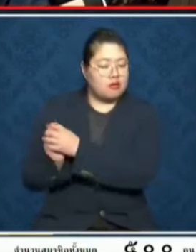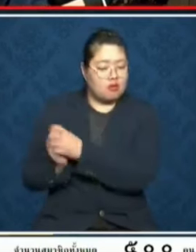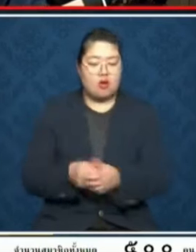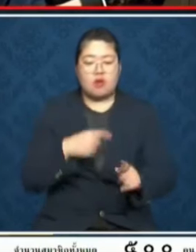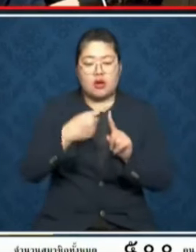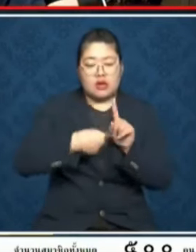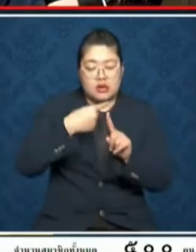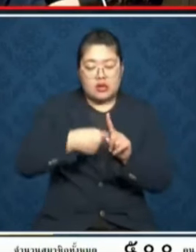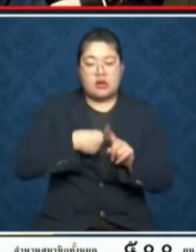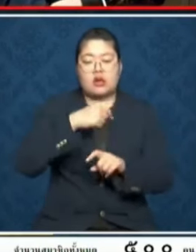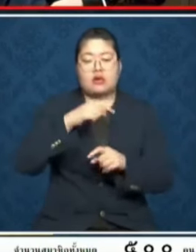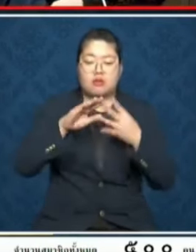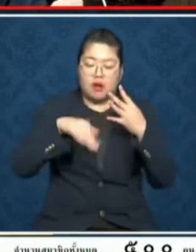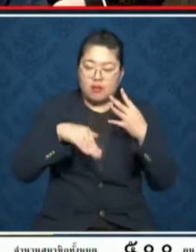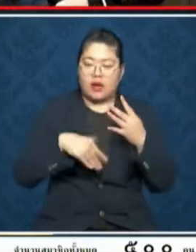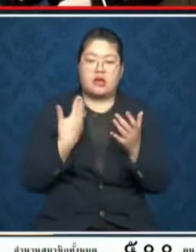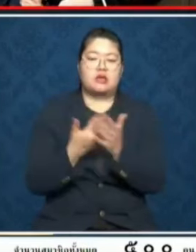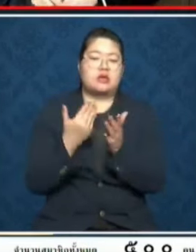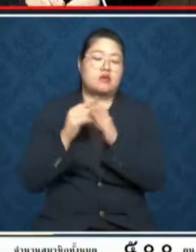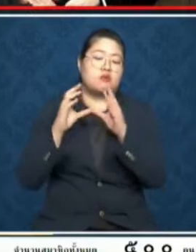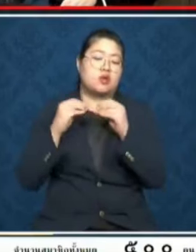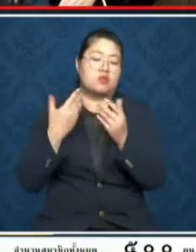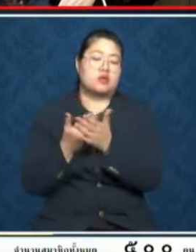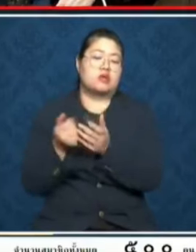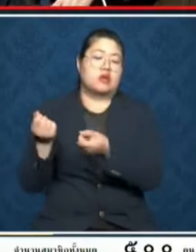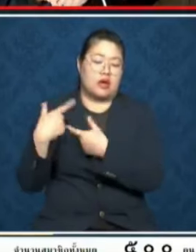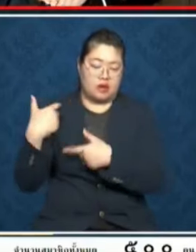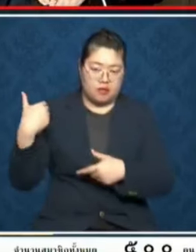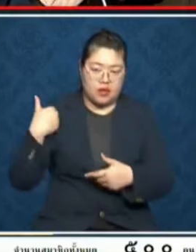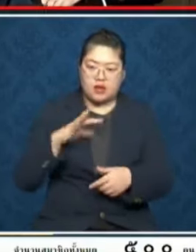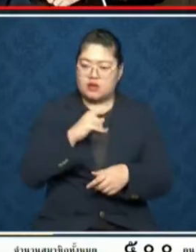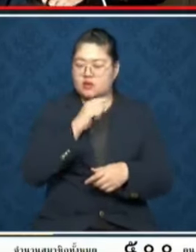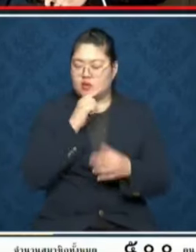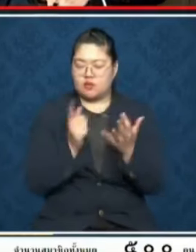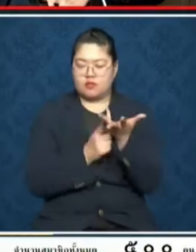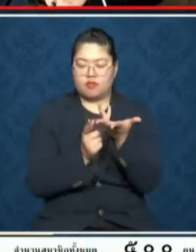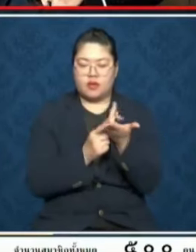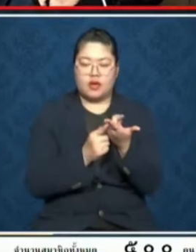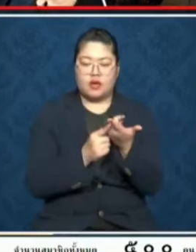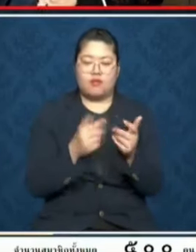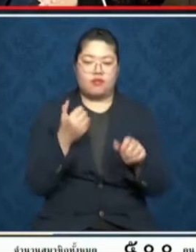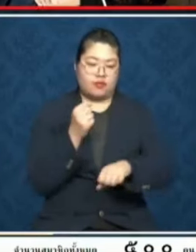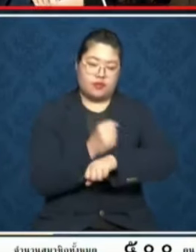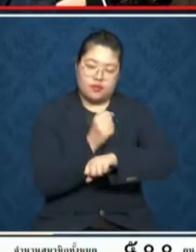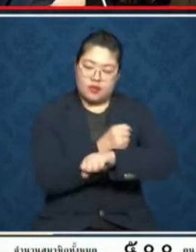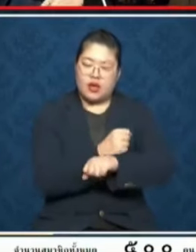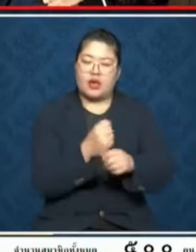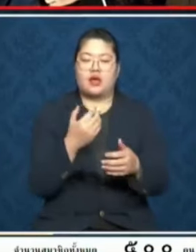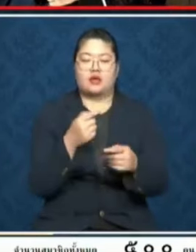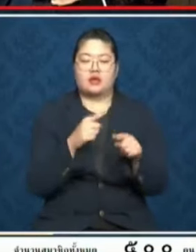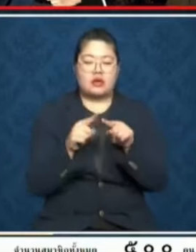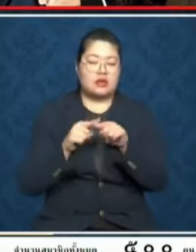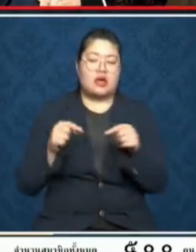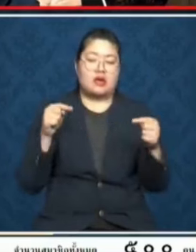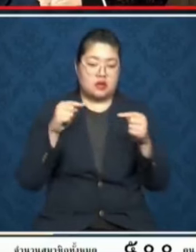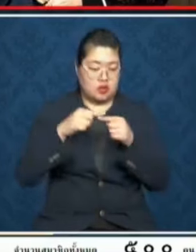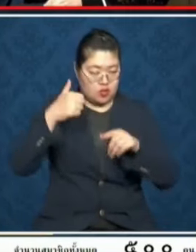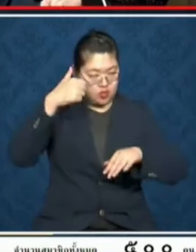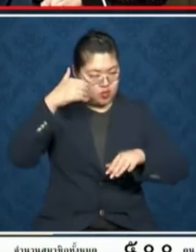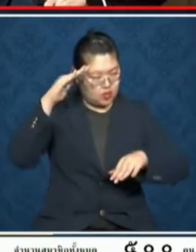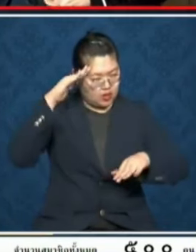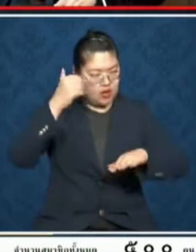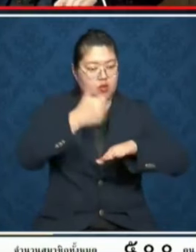แทนค่าเบี้ยประชุมท่านประธานคะถ้าไปคำนวณตัวเลขค่าตอบแทนระดับนายพลที่ต่ำสุ